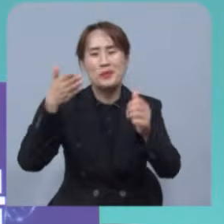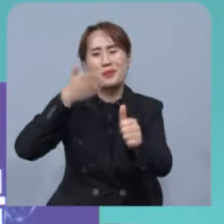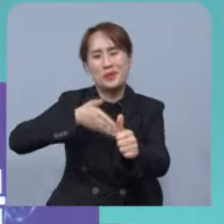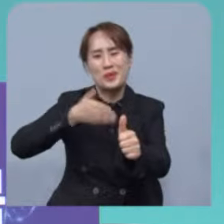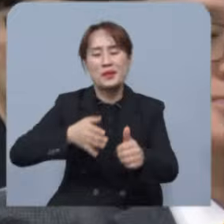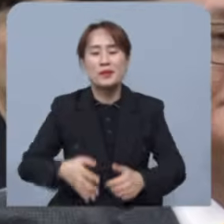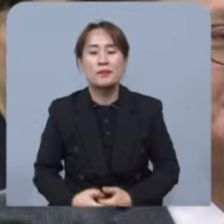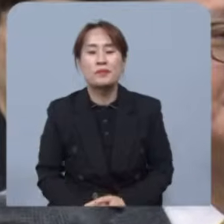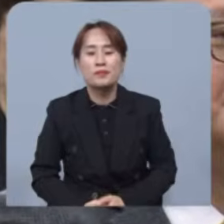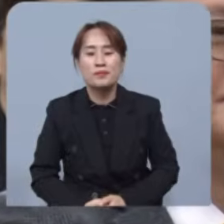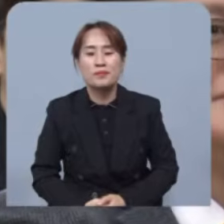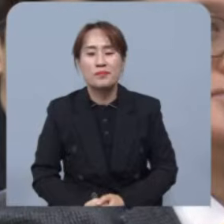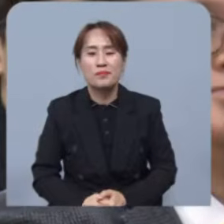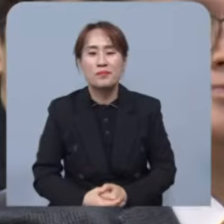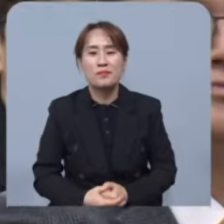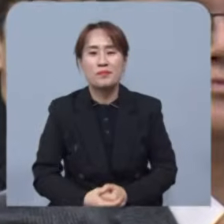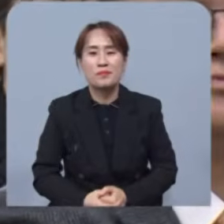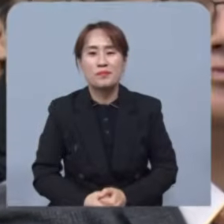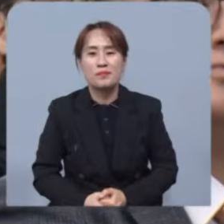주십시오.